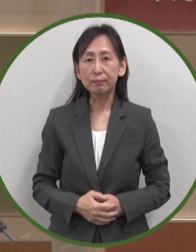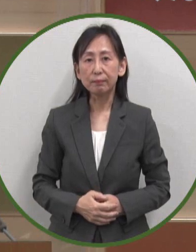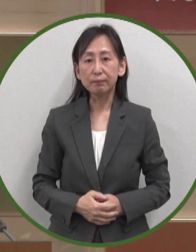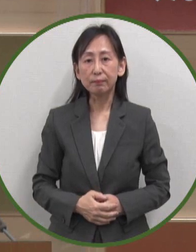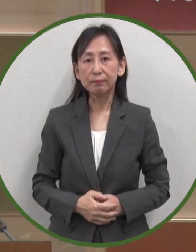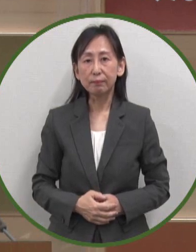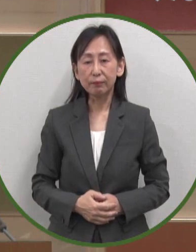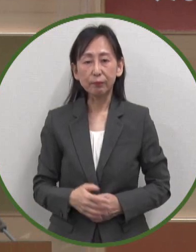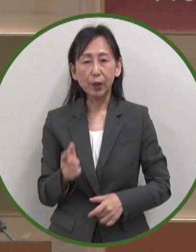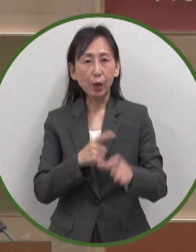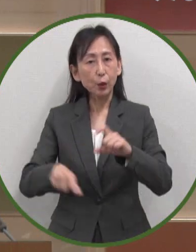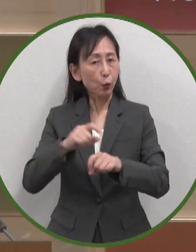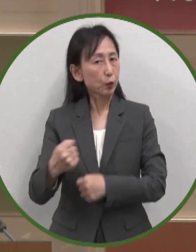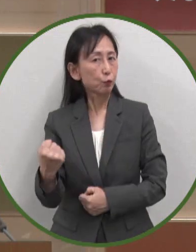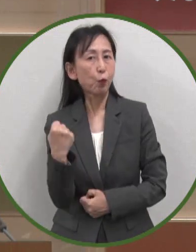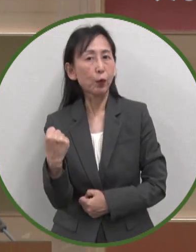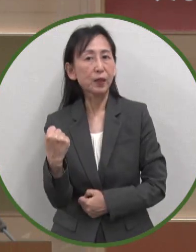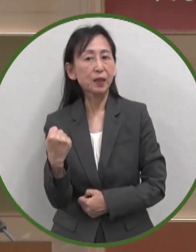このより強い、